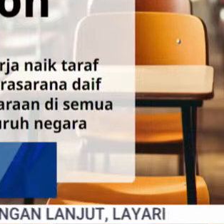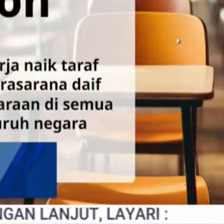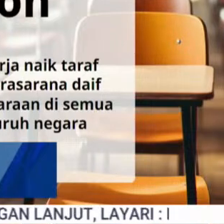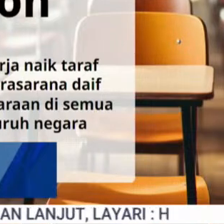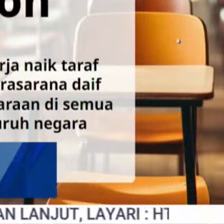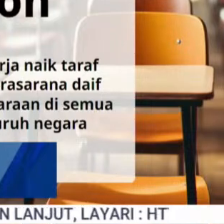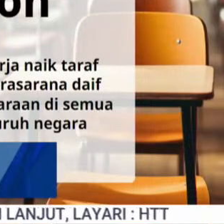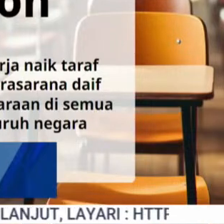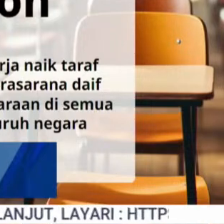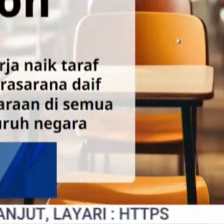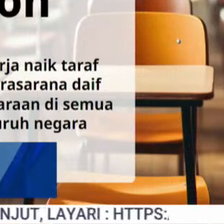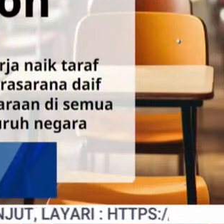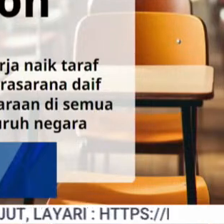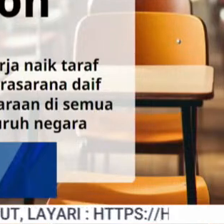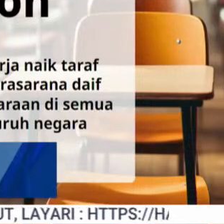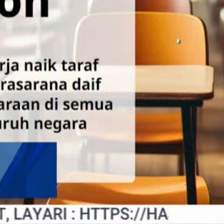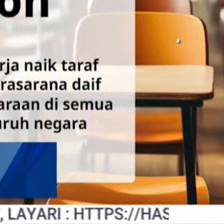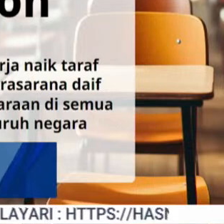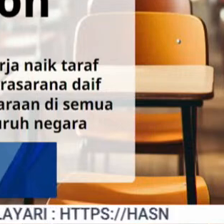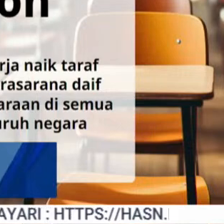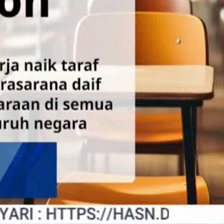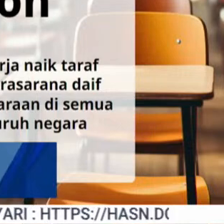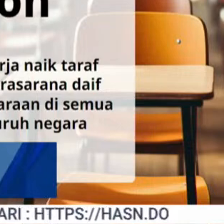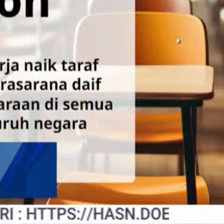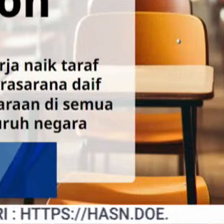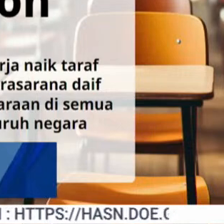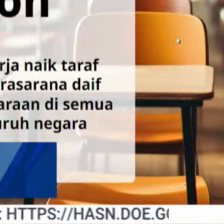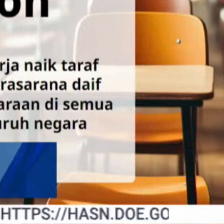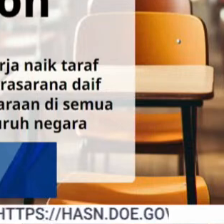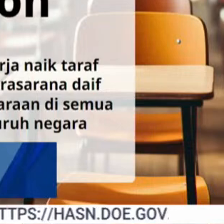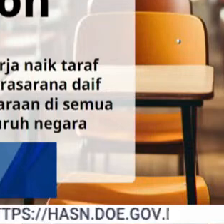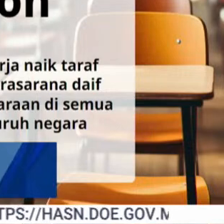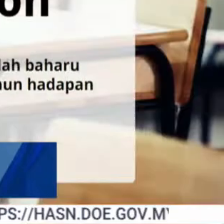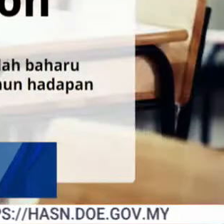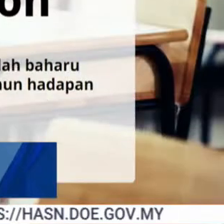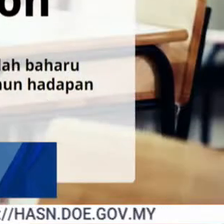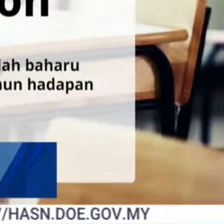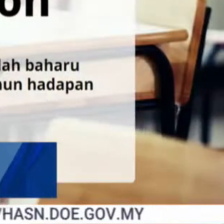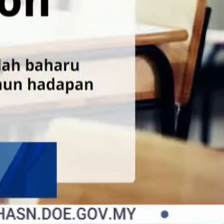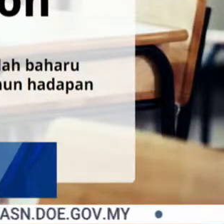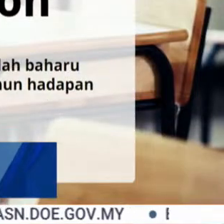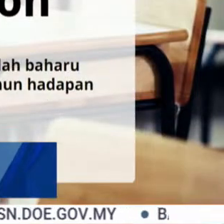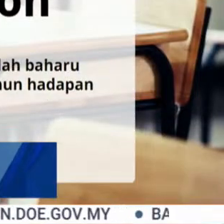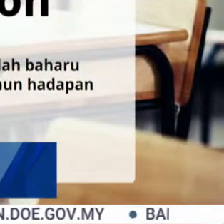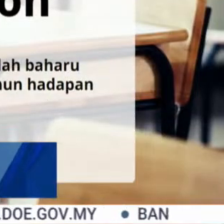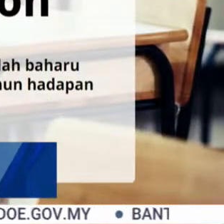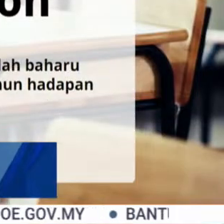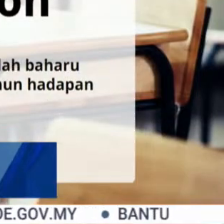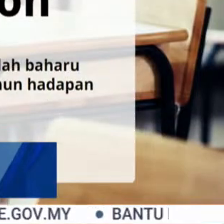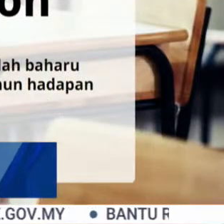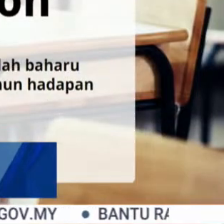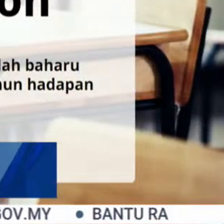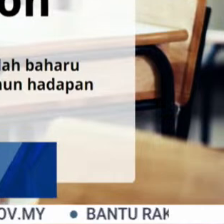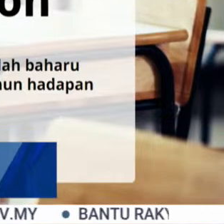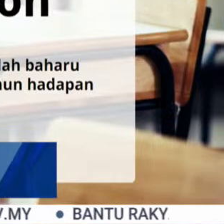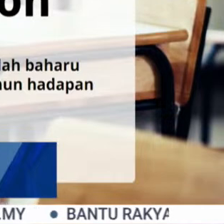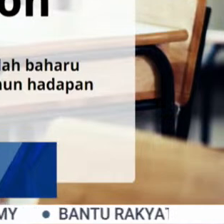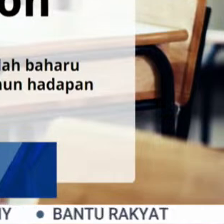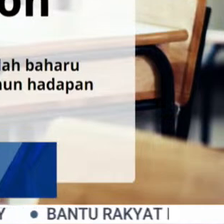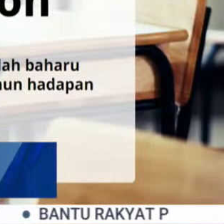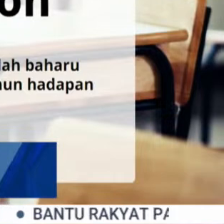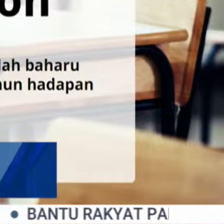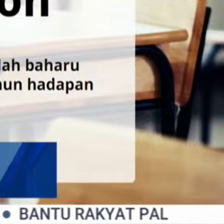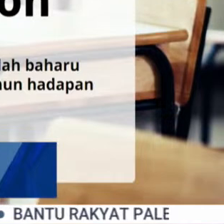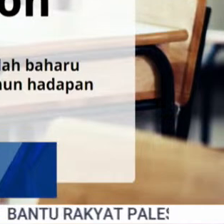26 buah sekolah baru dibina dengan kos 2.5 bilion ringgit. Ini termasuk di Tuaran,